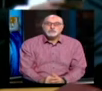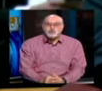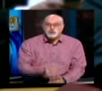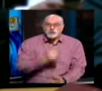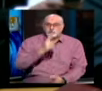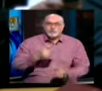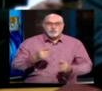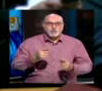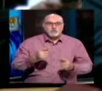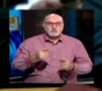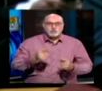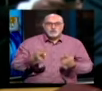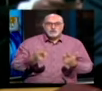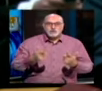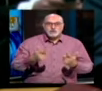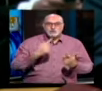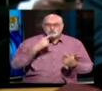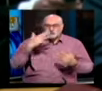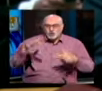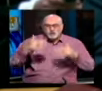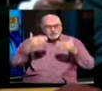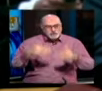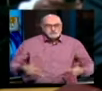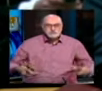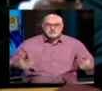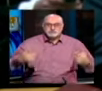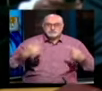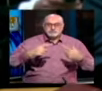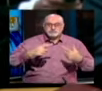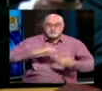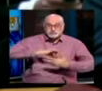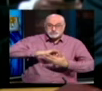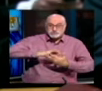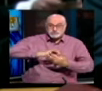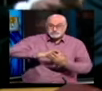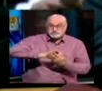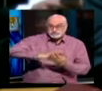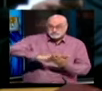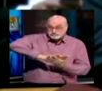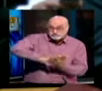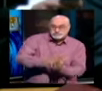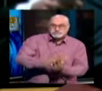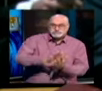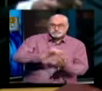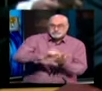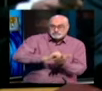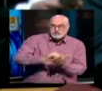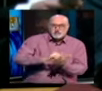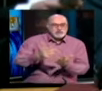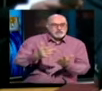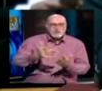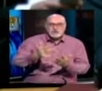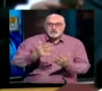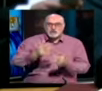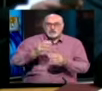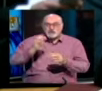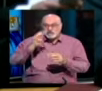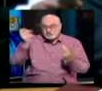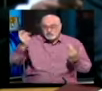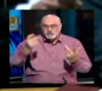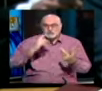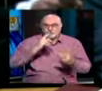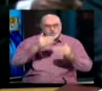الدم والإبادة التي يتعرض لها الفلسطينيون. سيد